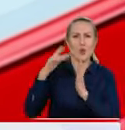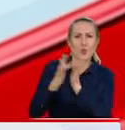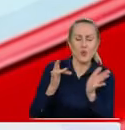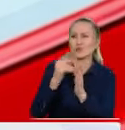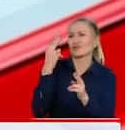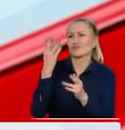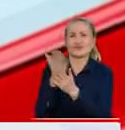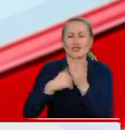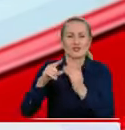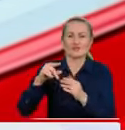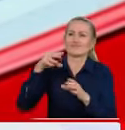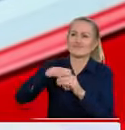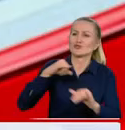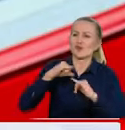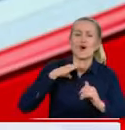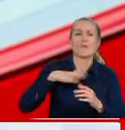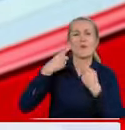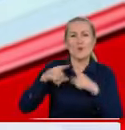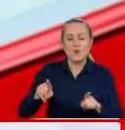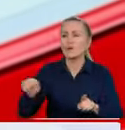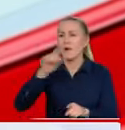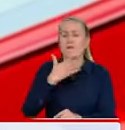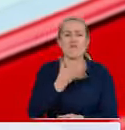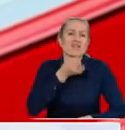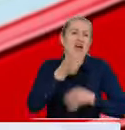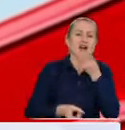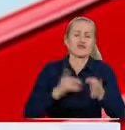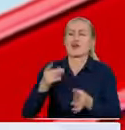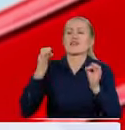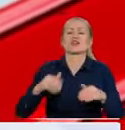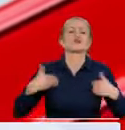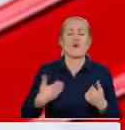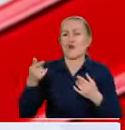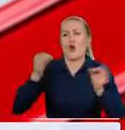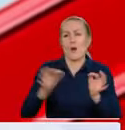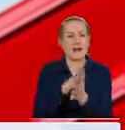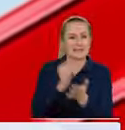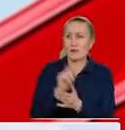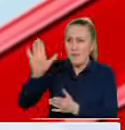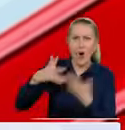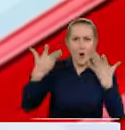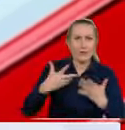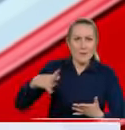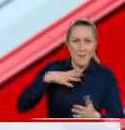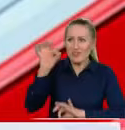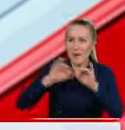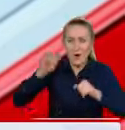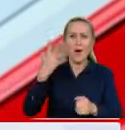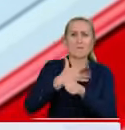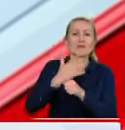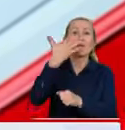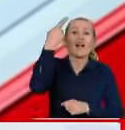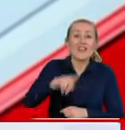krócej, narzekają nad stanem obecnie polskiej służby zdrowia. 8 lat czasu było, żeby to naprawić. Wtedy 50 miliardów VAT-u rocznie